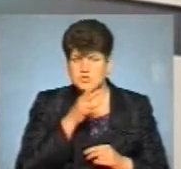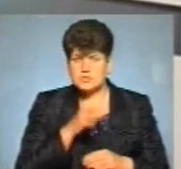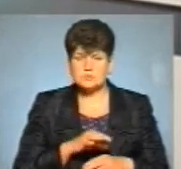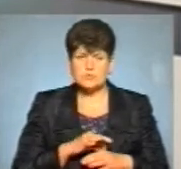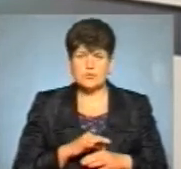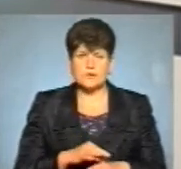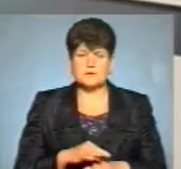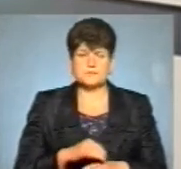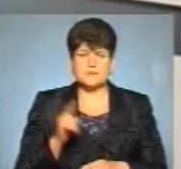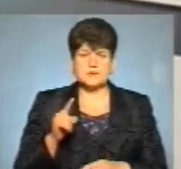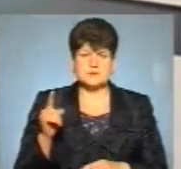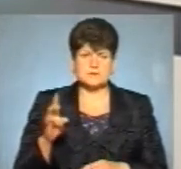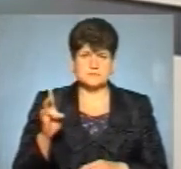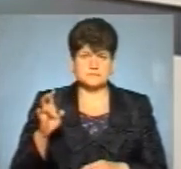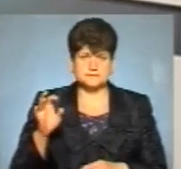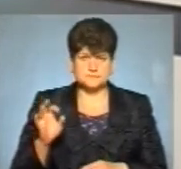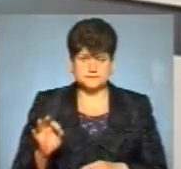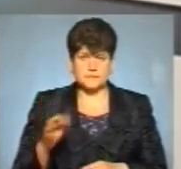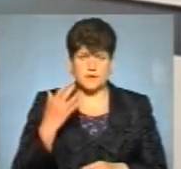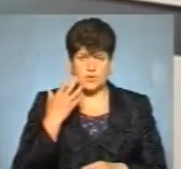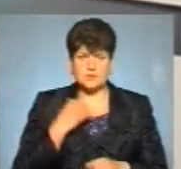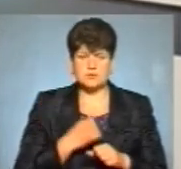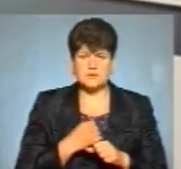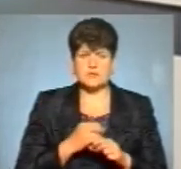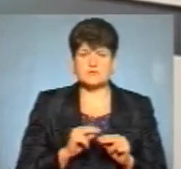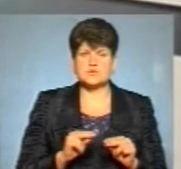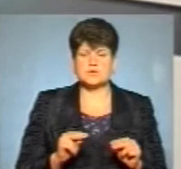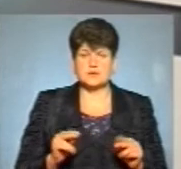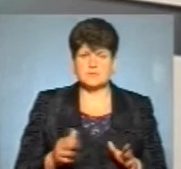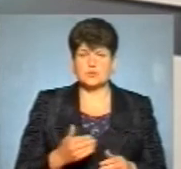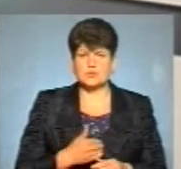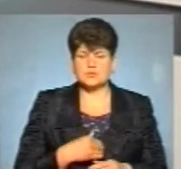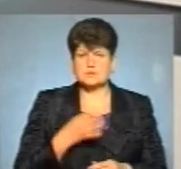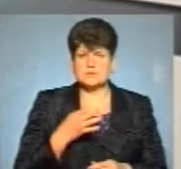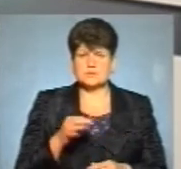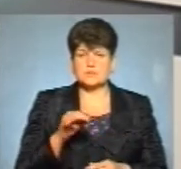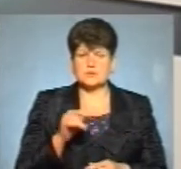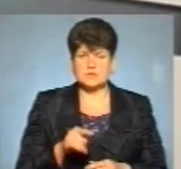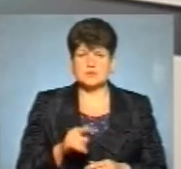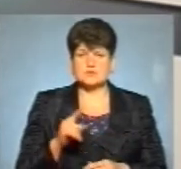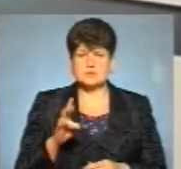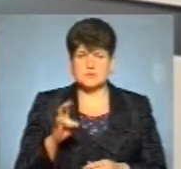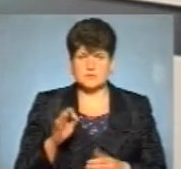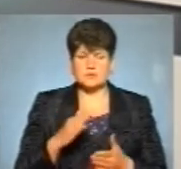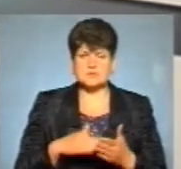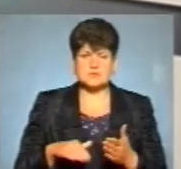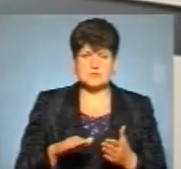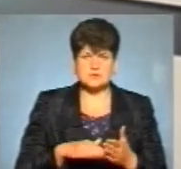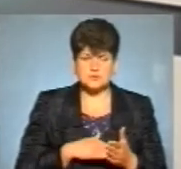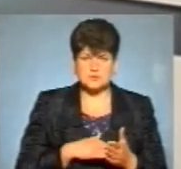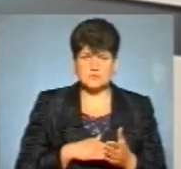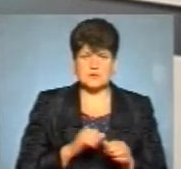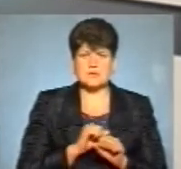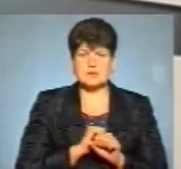проведення зовнішнього незалежного оцінювання, коли працювала вчителем, хочу говорити про те, що ЗНО скасовувати основної сесії